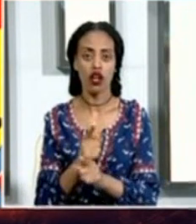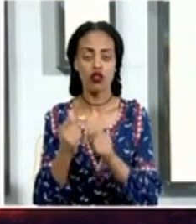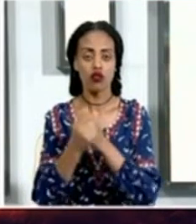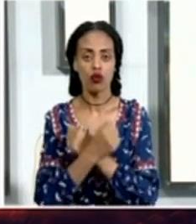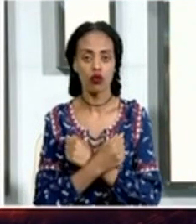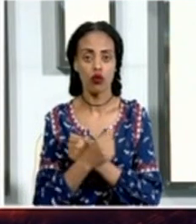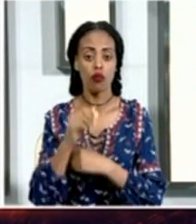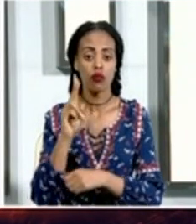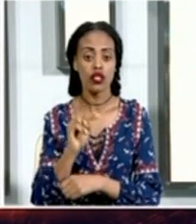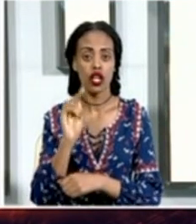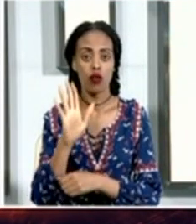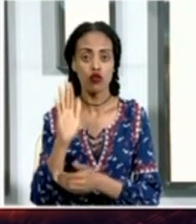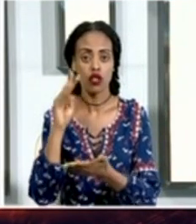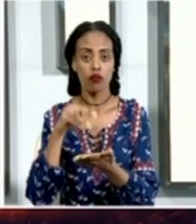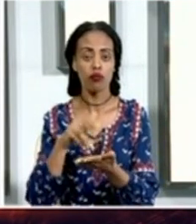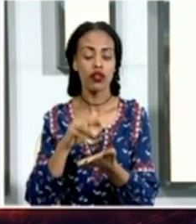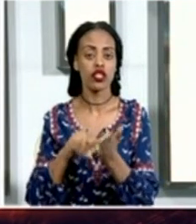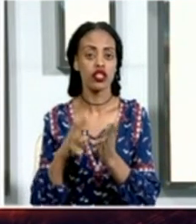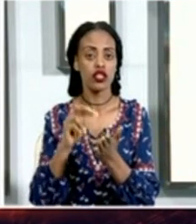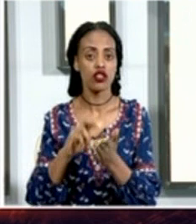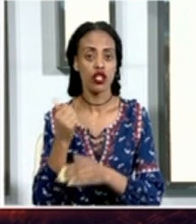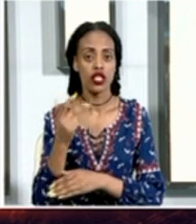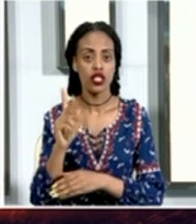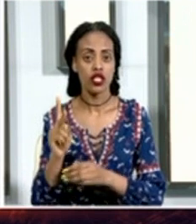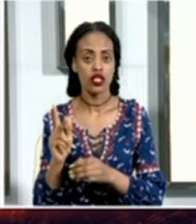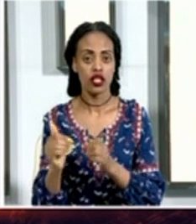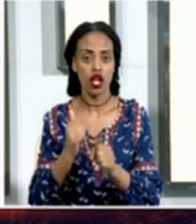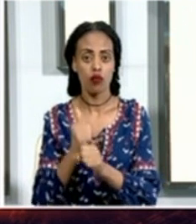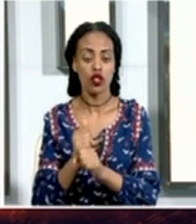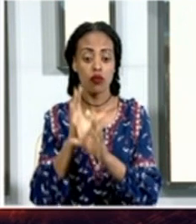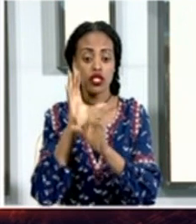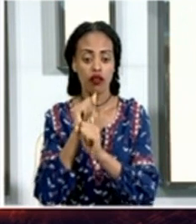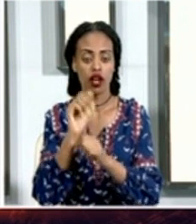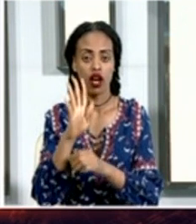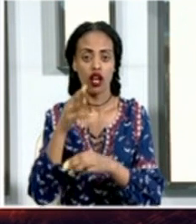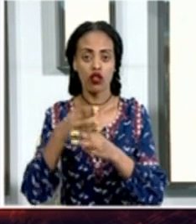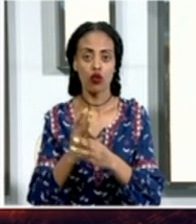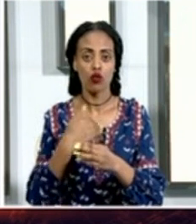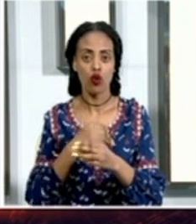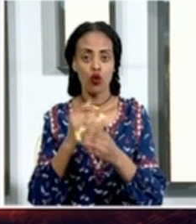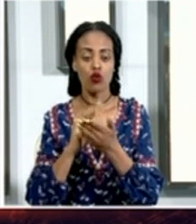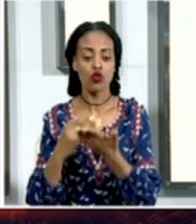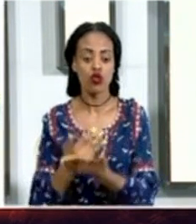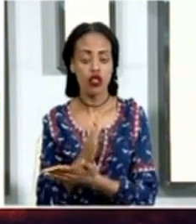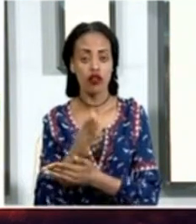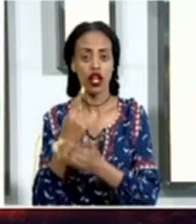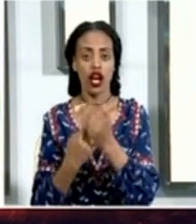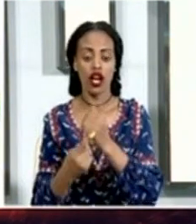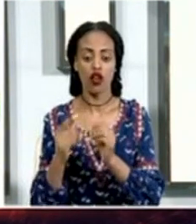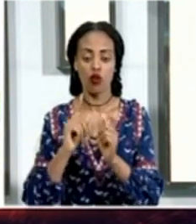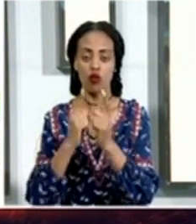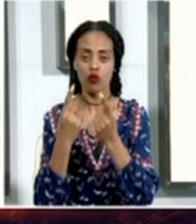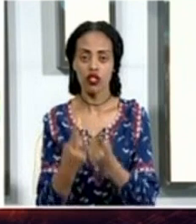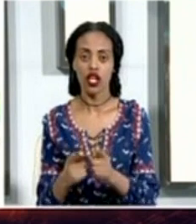ይፈቱ። ብ25 መስከረም 2013 ዓ ም ዘብቅዐን 4 ኪሎ ዓሪዱ ዘሎ ሽፍታ ኣሃዳዊ ውልቀ መላኽ